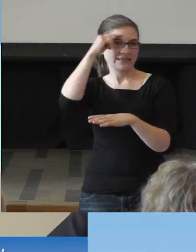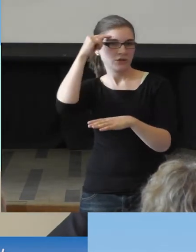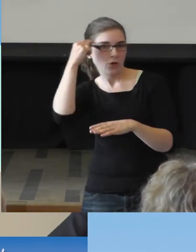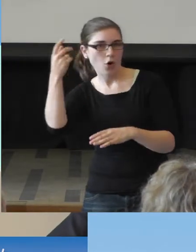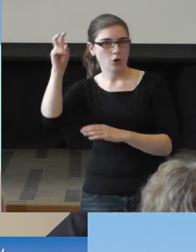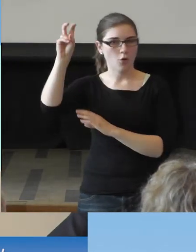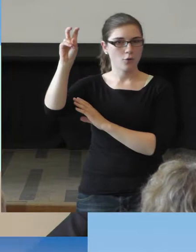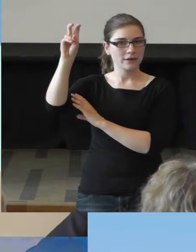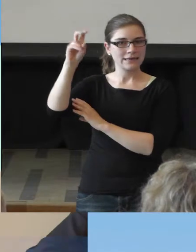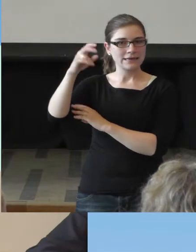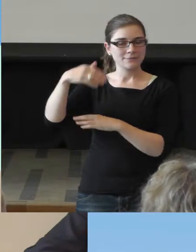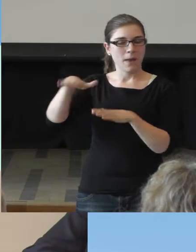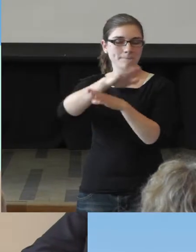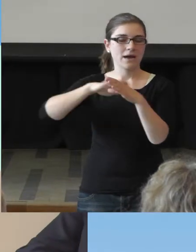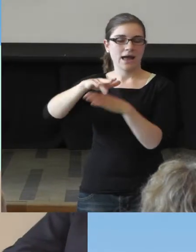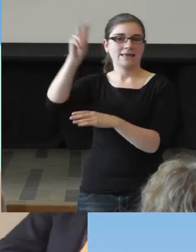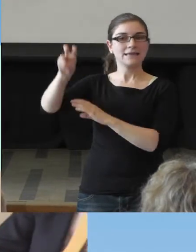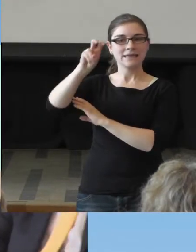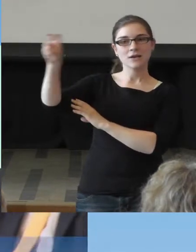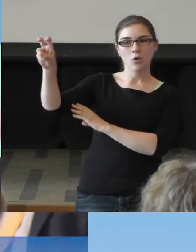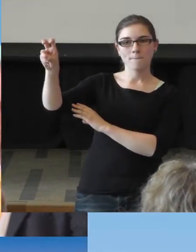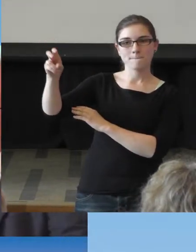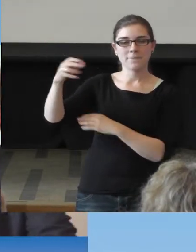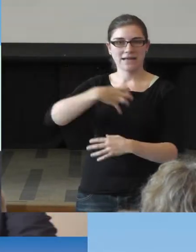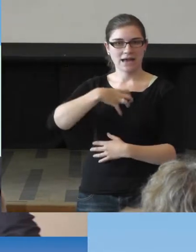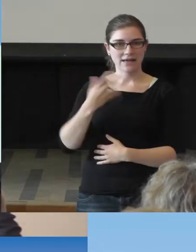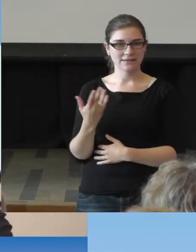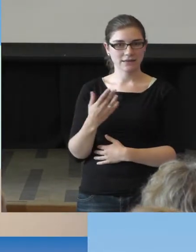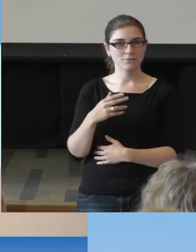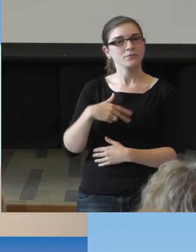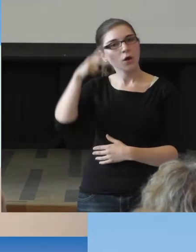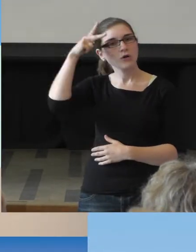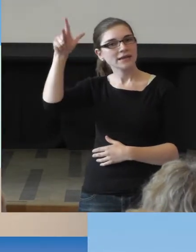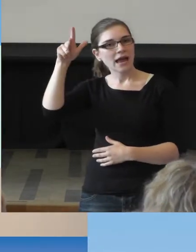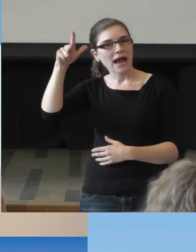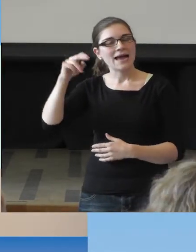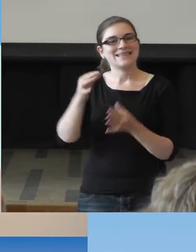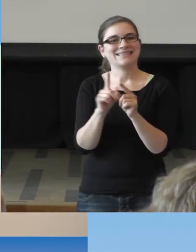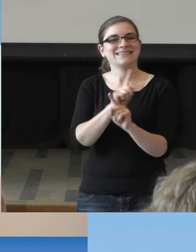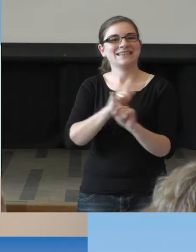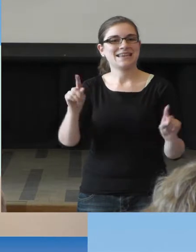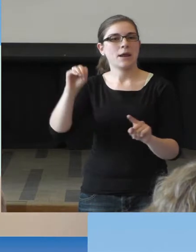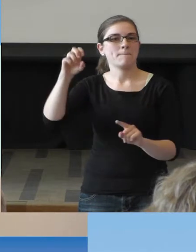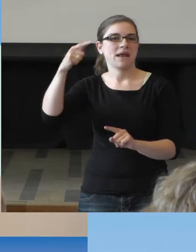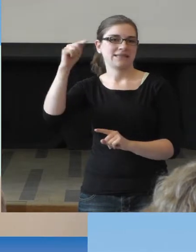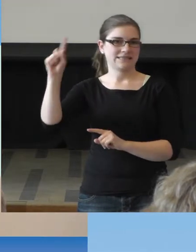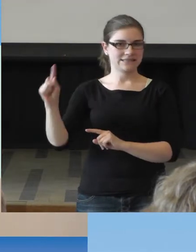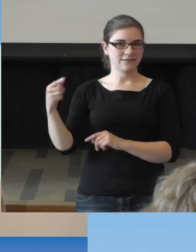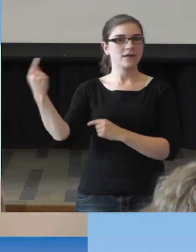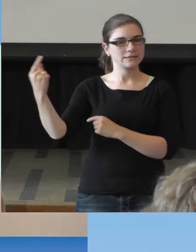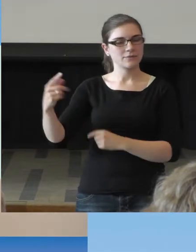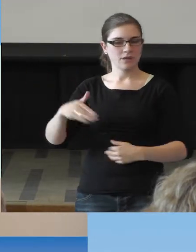im Klinikum Kassel und Herr Ingo Niemetz, Dr. Ingo Niemetz ist niedergelassener